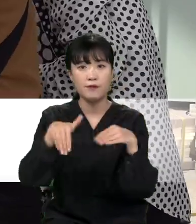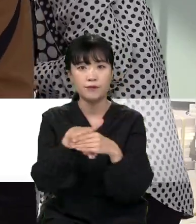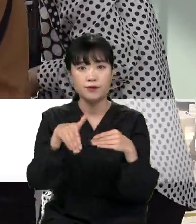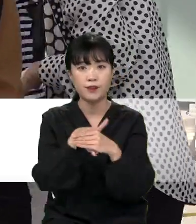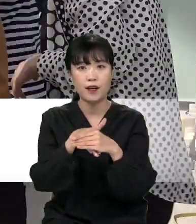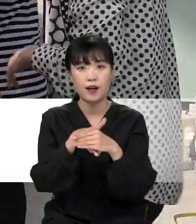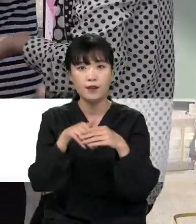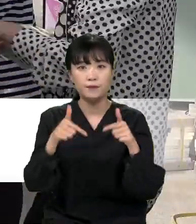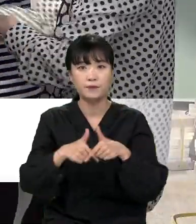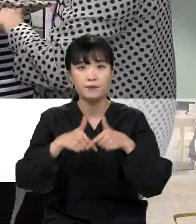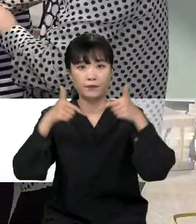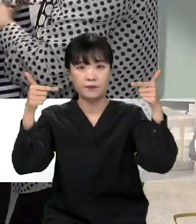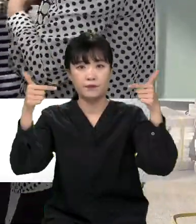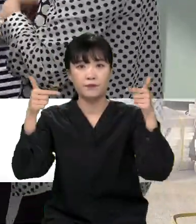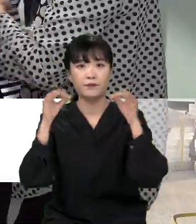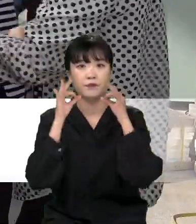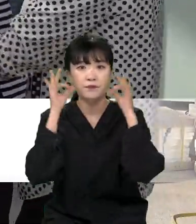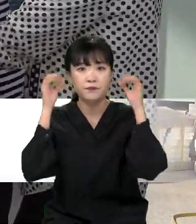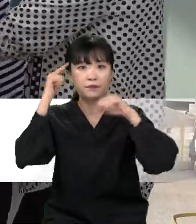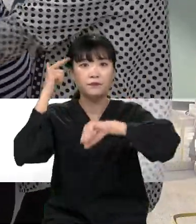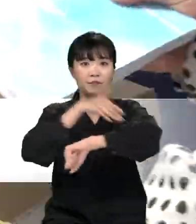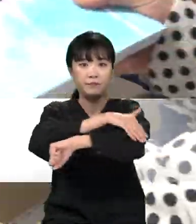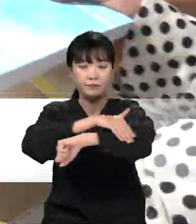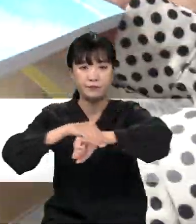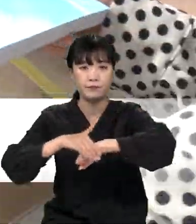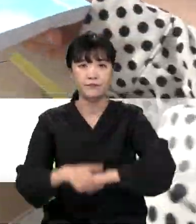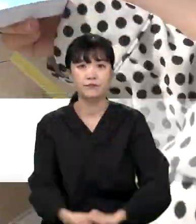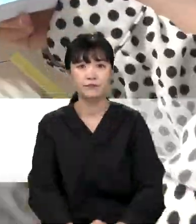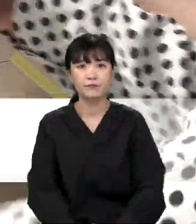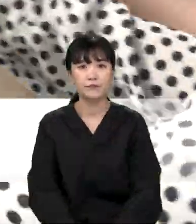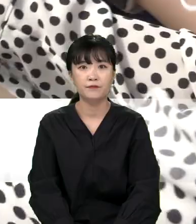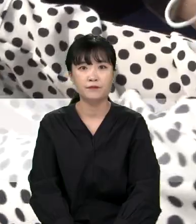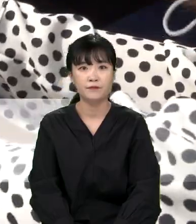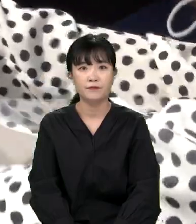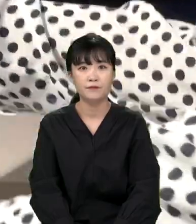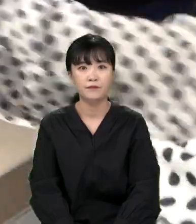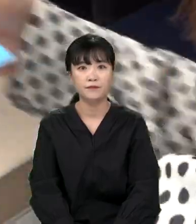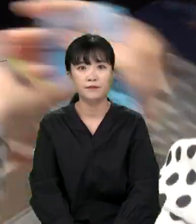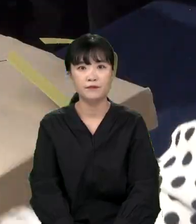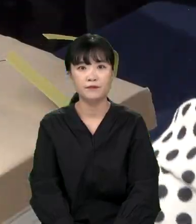읽기 문화를 확산시키는 데 최선의 노력을 다할 예정입니다